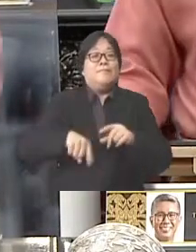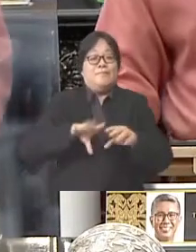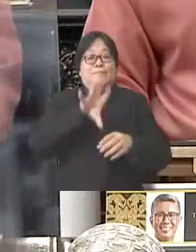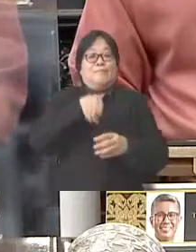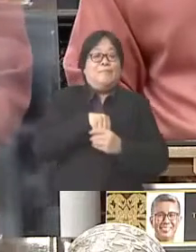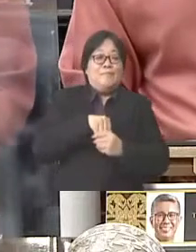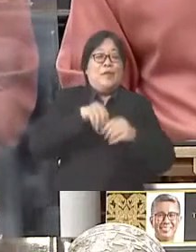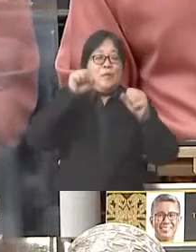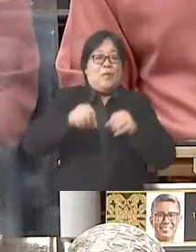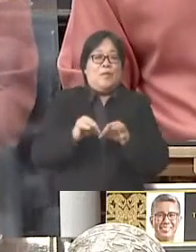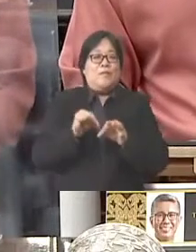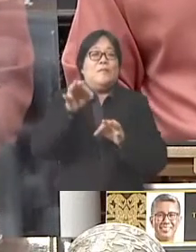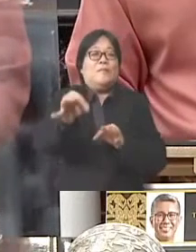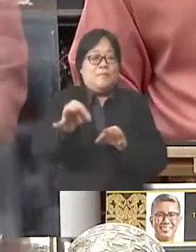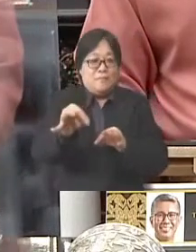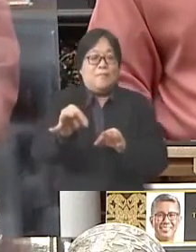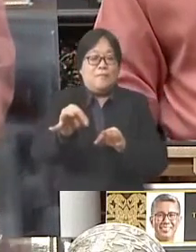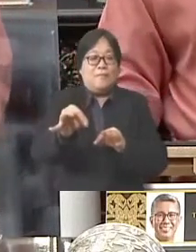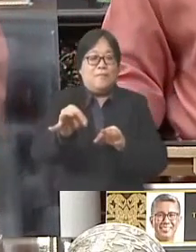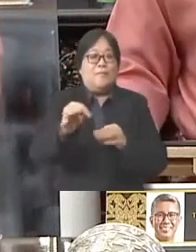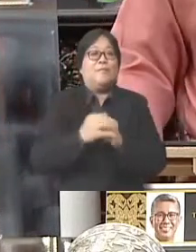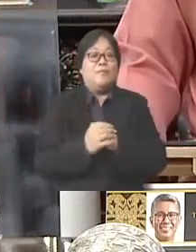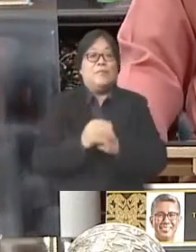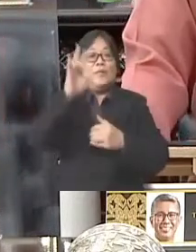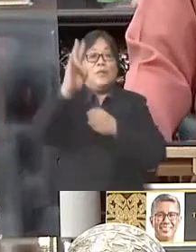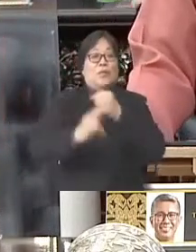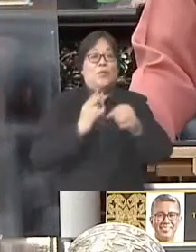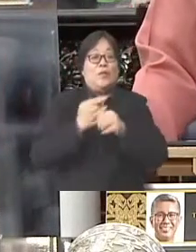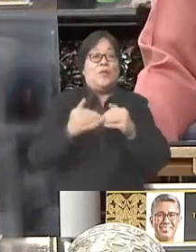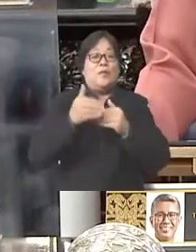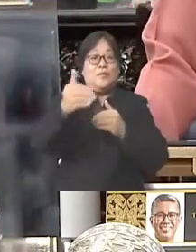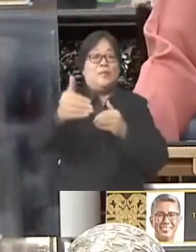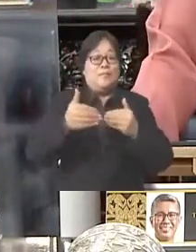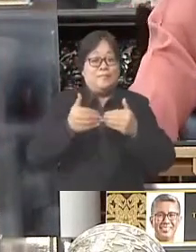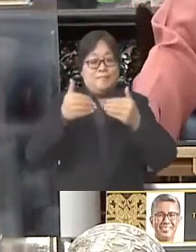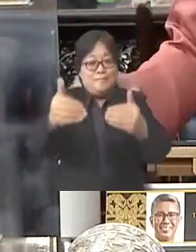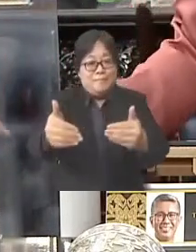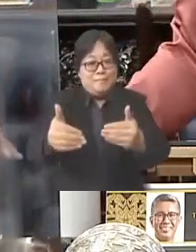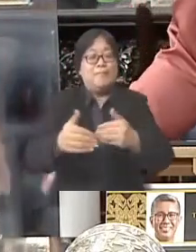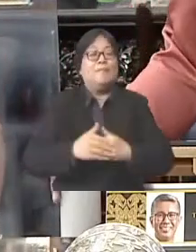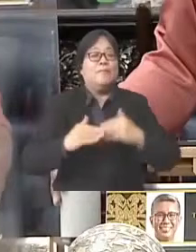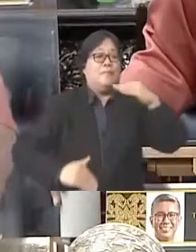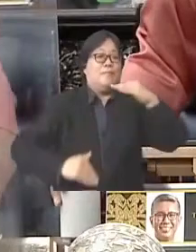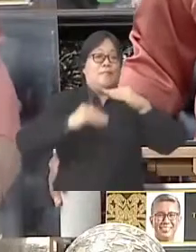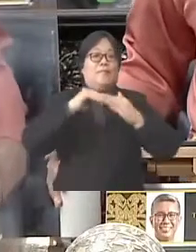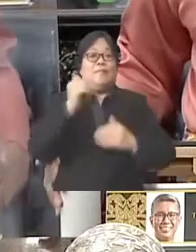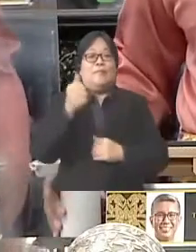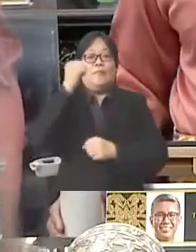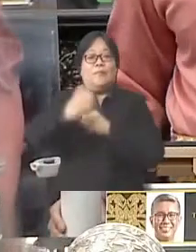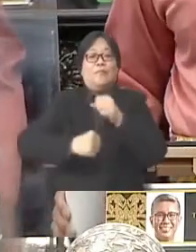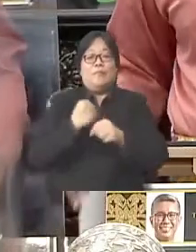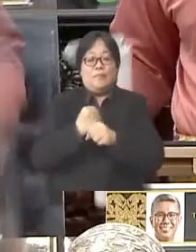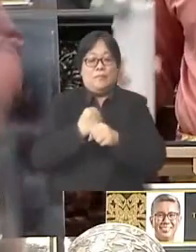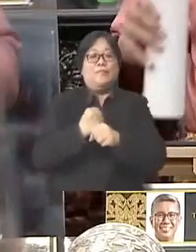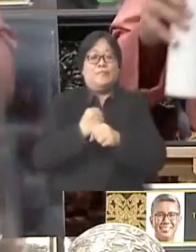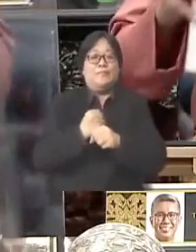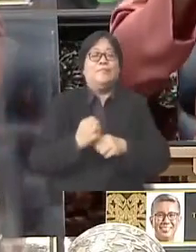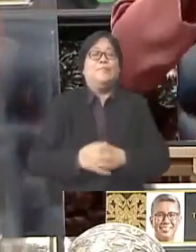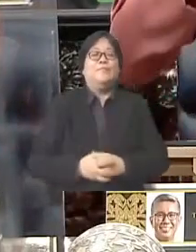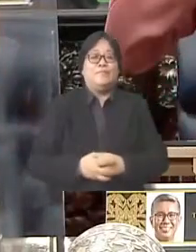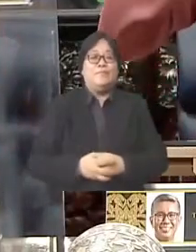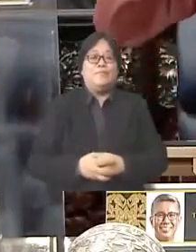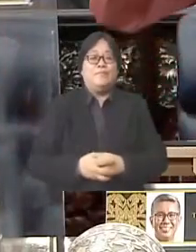diserap boleh dibawa kehadapan tertipu daripada maksimal tujuh tahun taksiran berturut-turut kepada maksimum 10 tahun taksiran